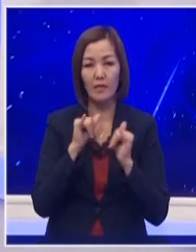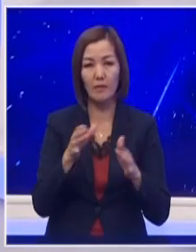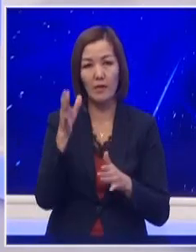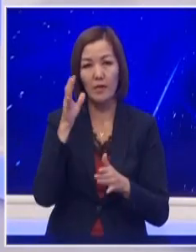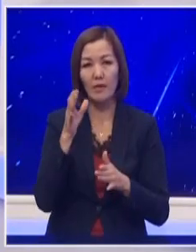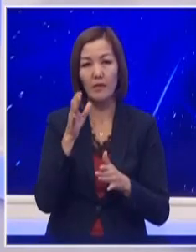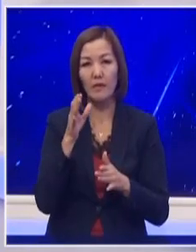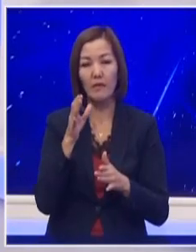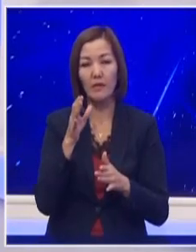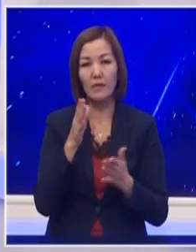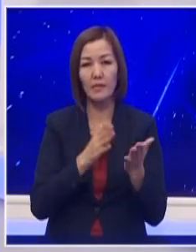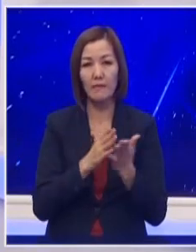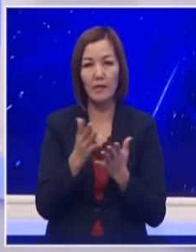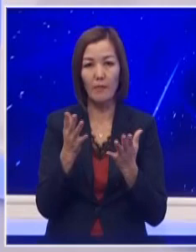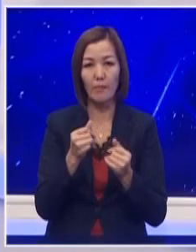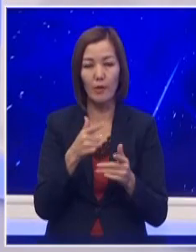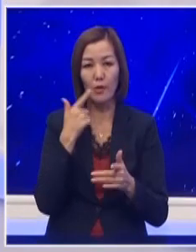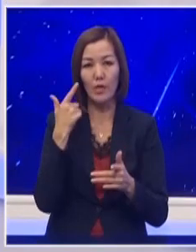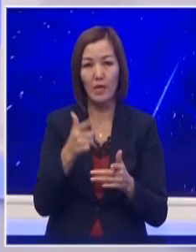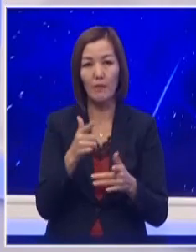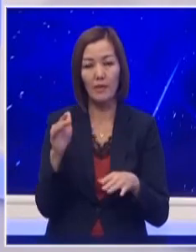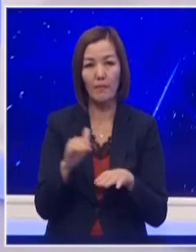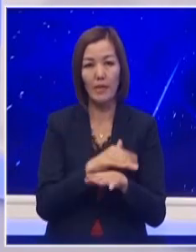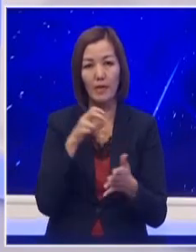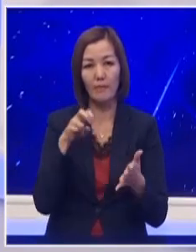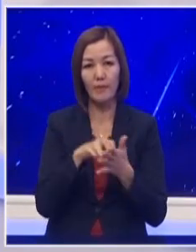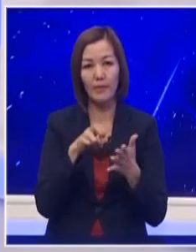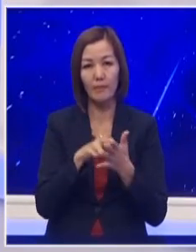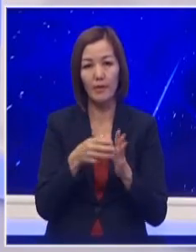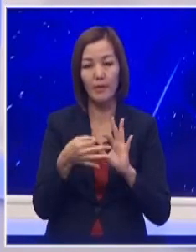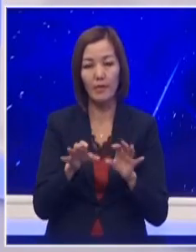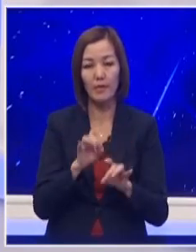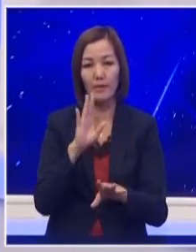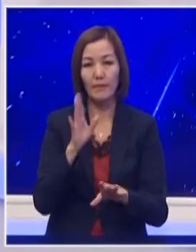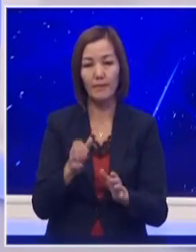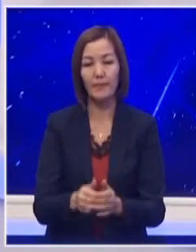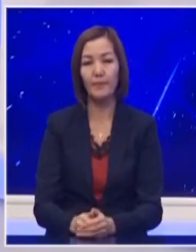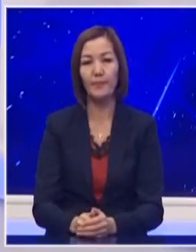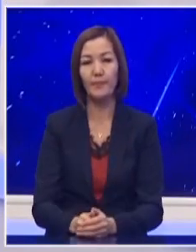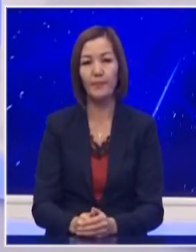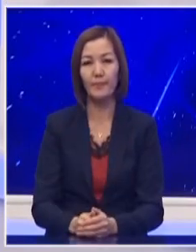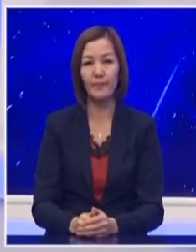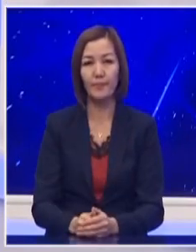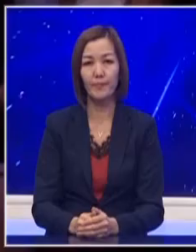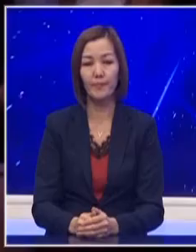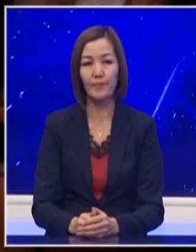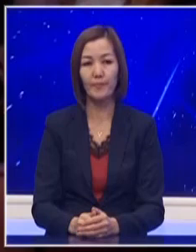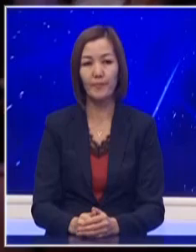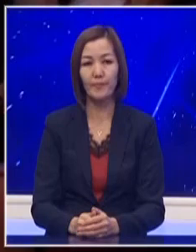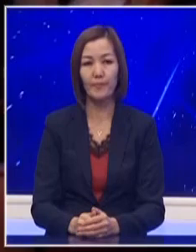развитие региона ряд работников сферы получили почетные грамоты и благодарственные письма тему продолжит Наш корреспондент